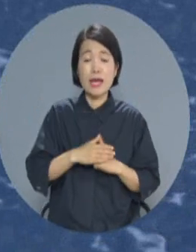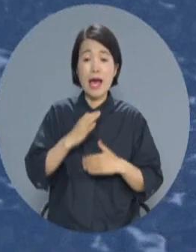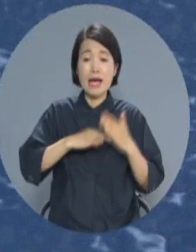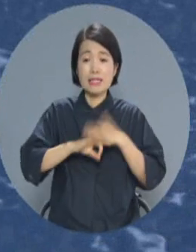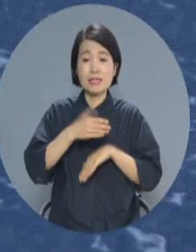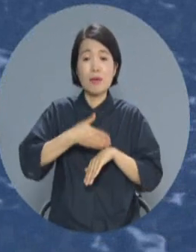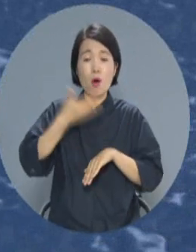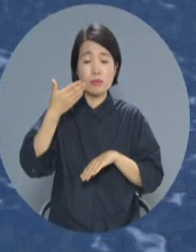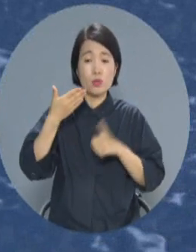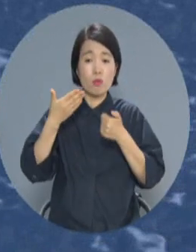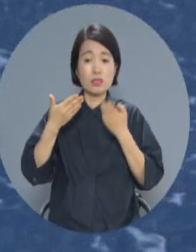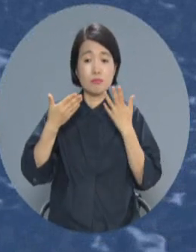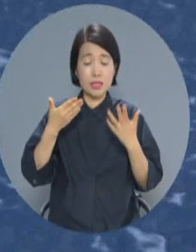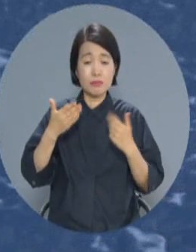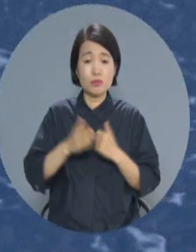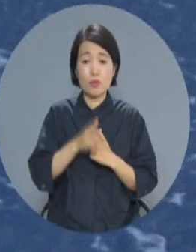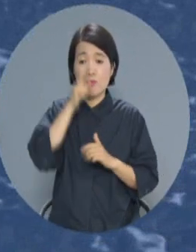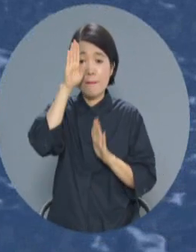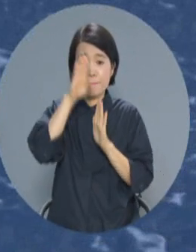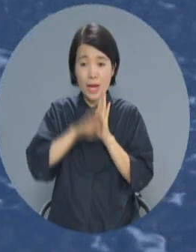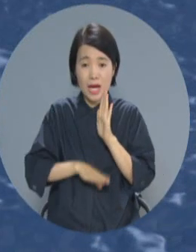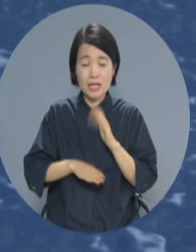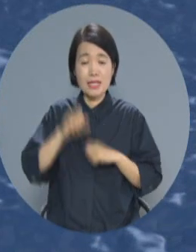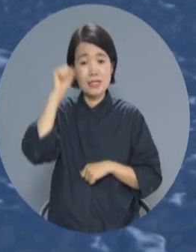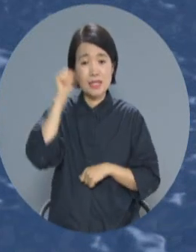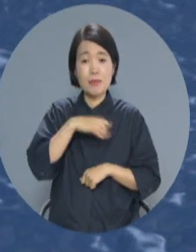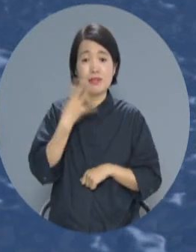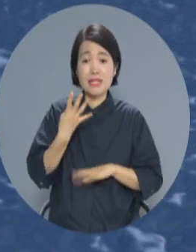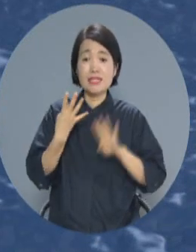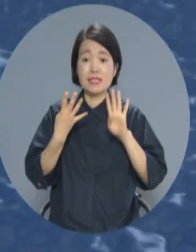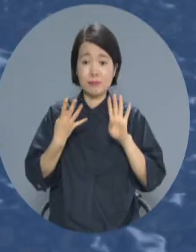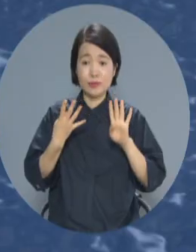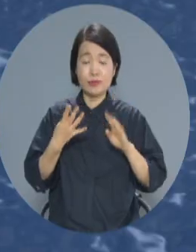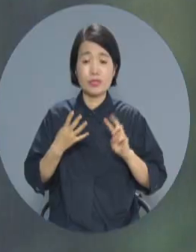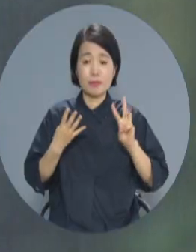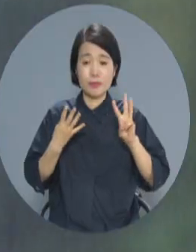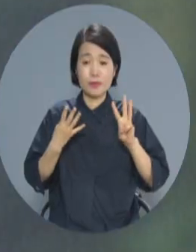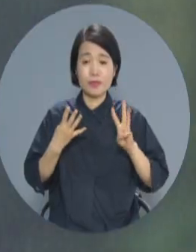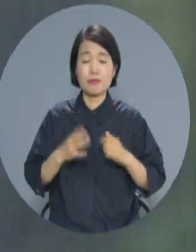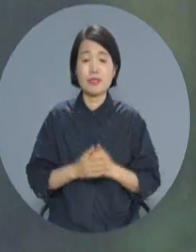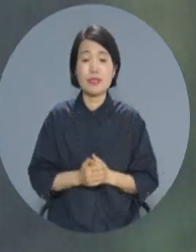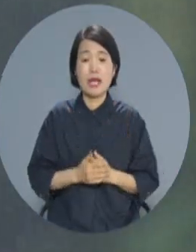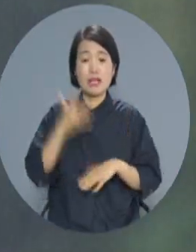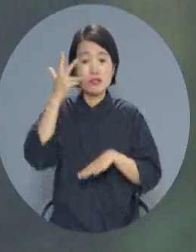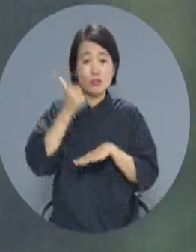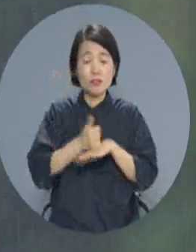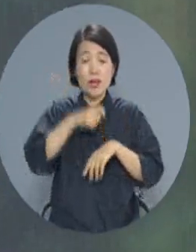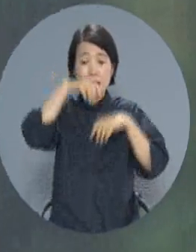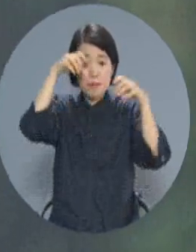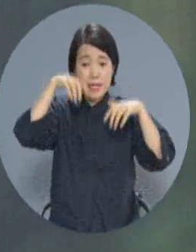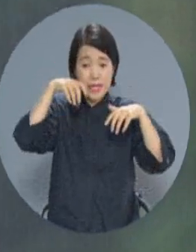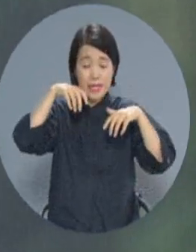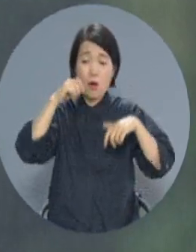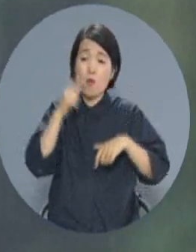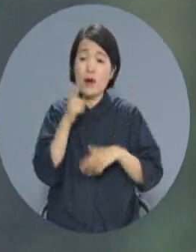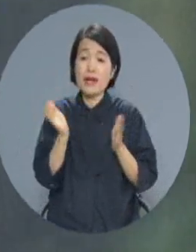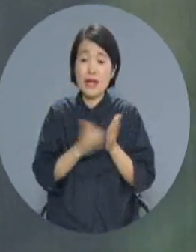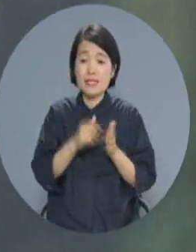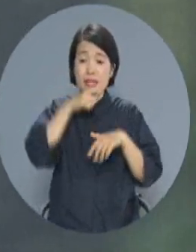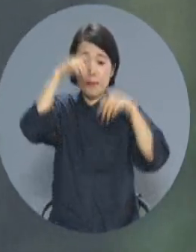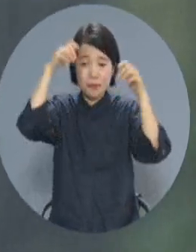아침 9시 58분, 간조 시각은 새벽 4시 3분입니다. 주말에 내리기 시작한 비는